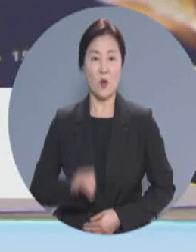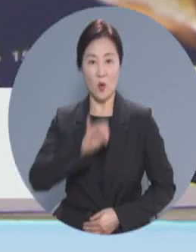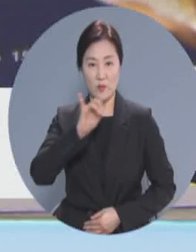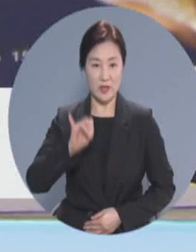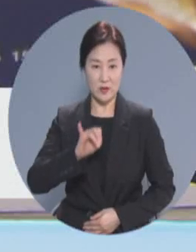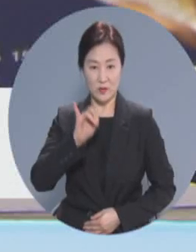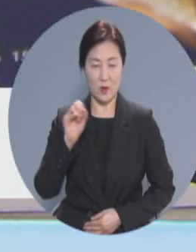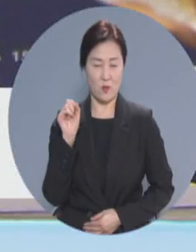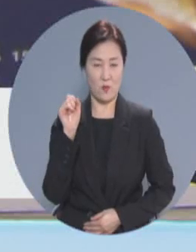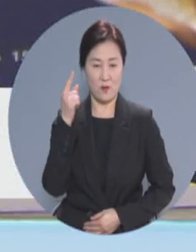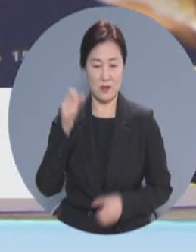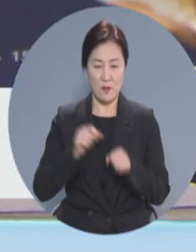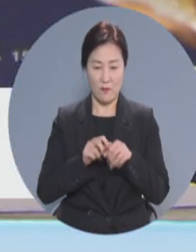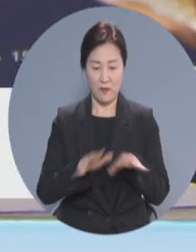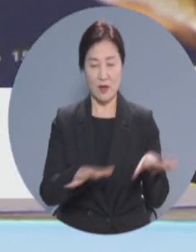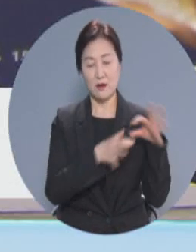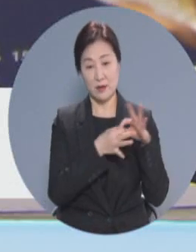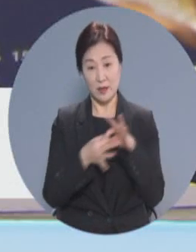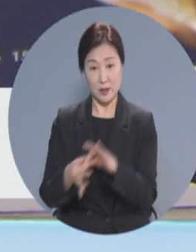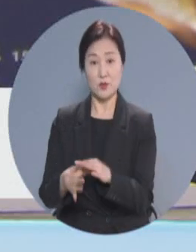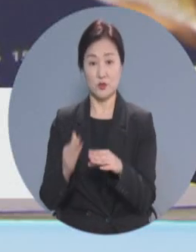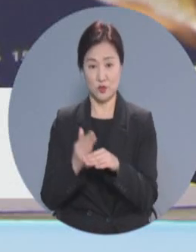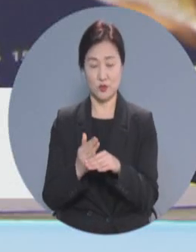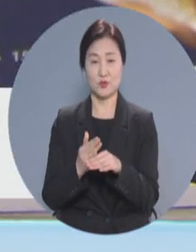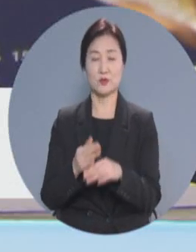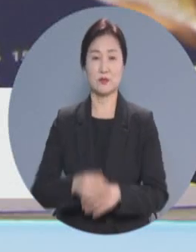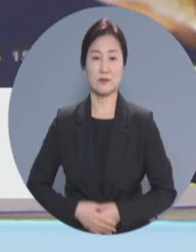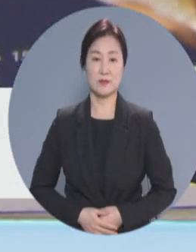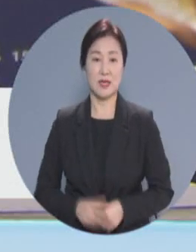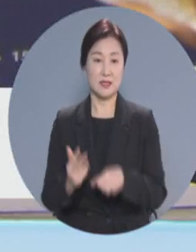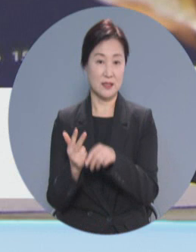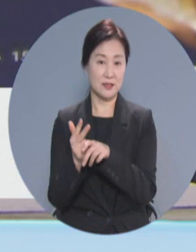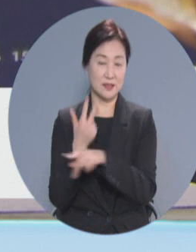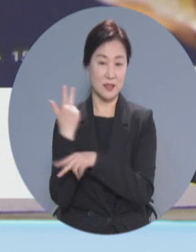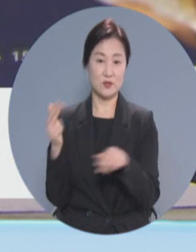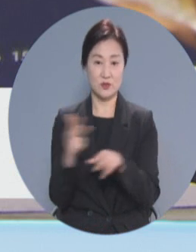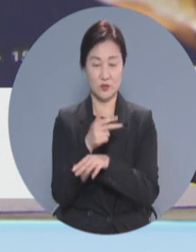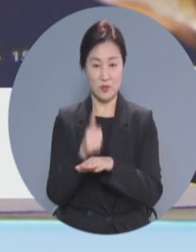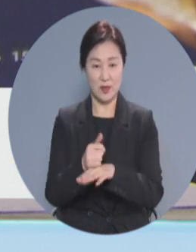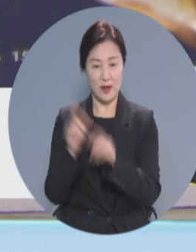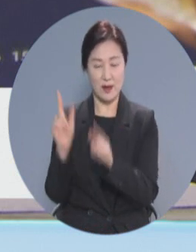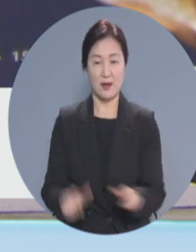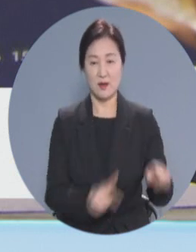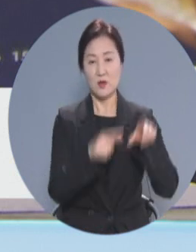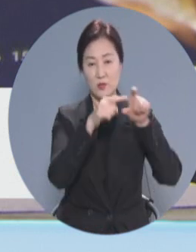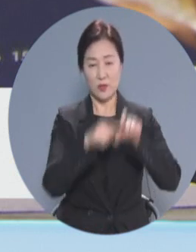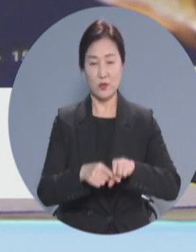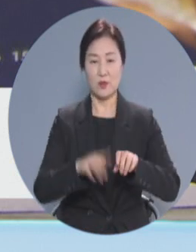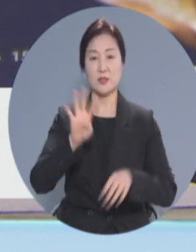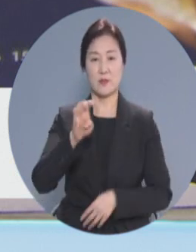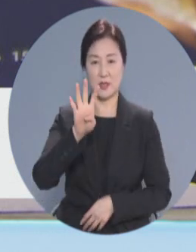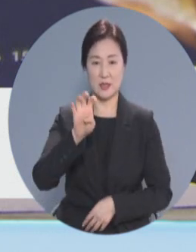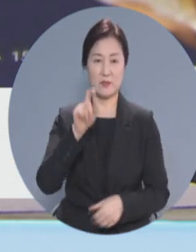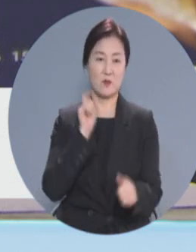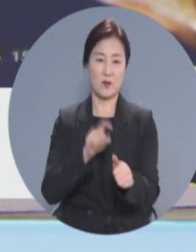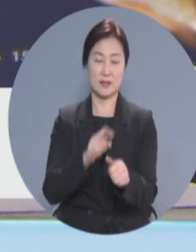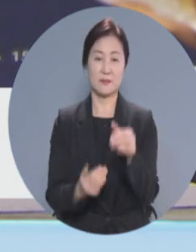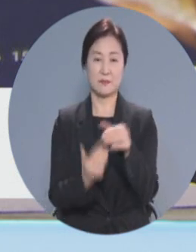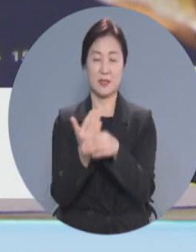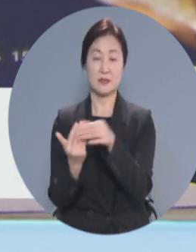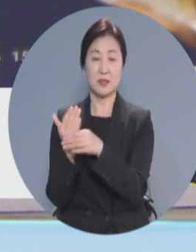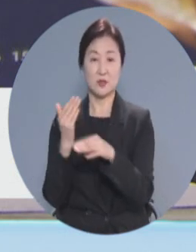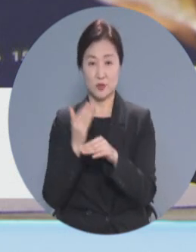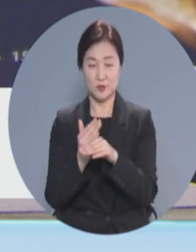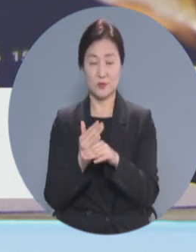오미크론발 코로나19 확산세가 수그러들지 않고 있습니다. 지난주 전남 동부 지역은 하루 평균 440명에 육박하는 확진자가